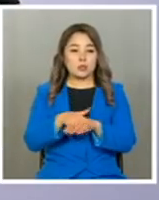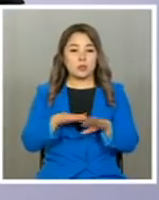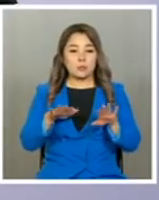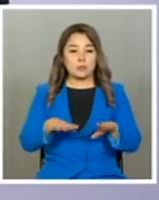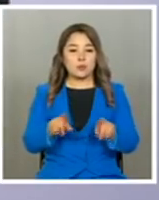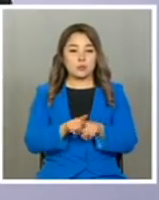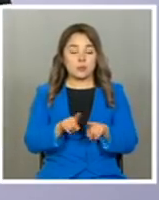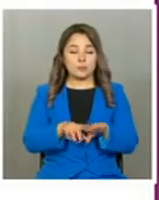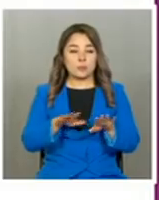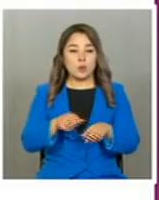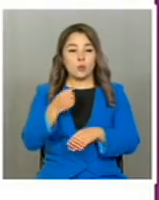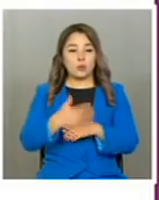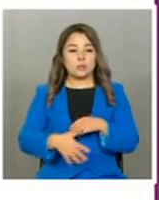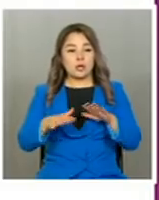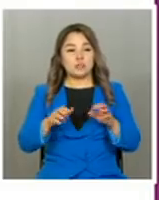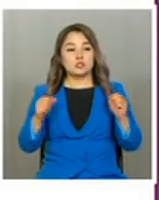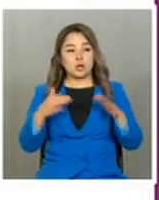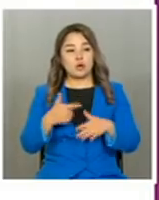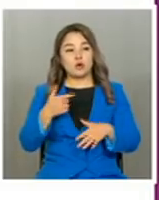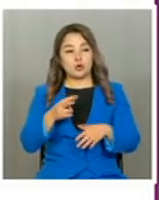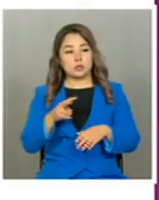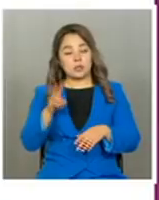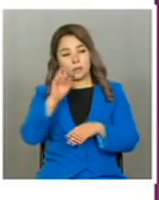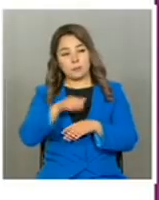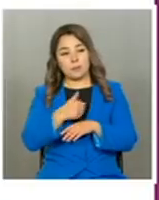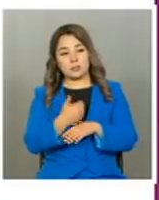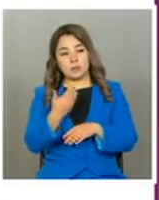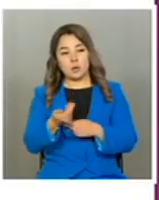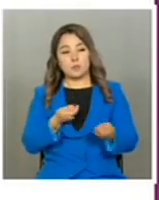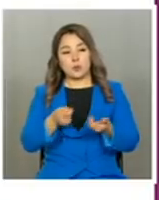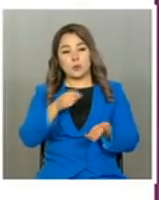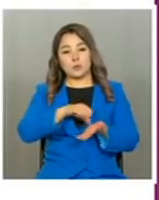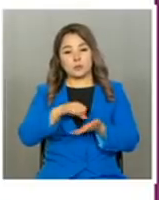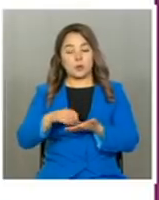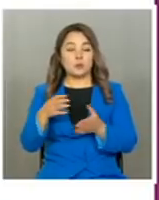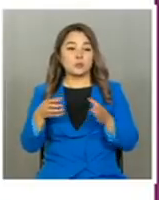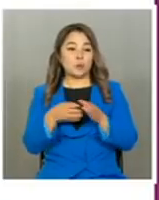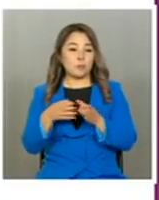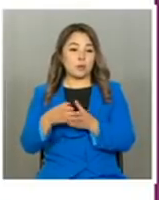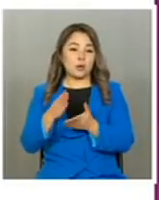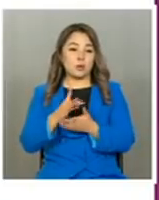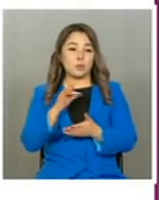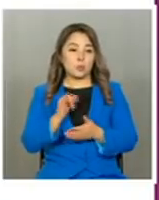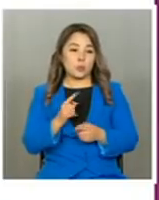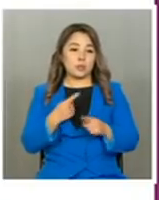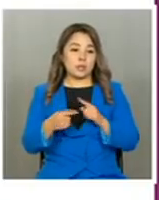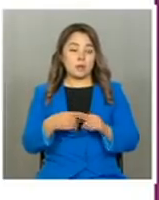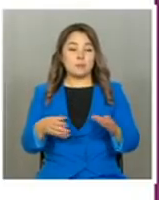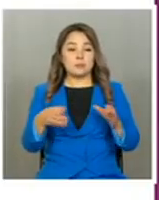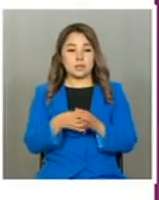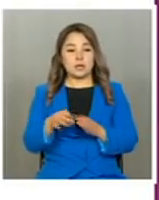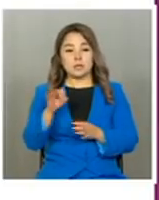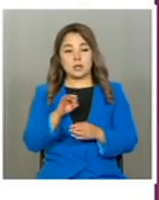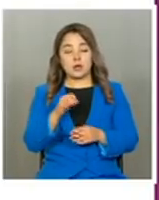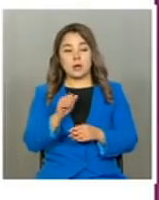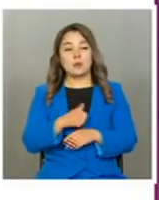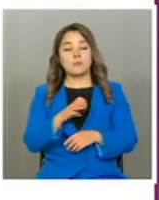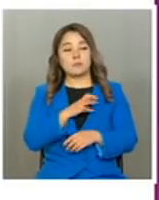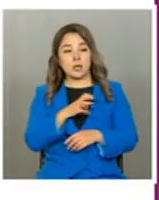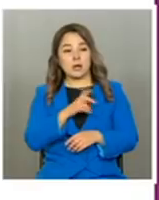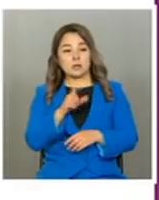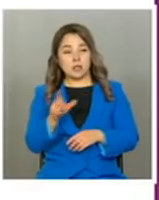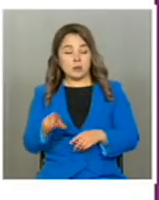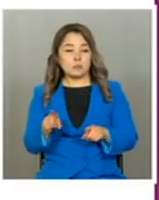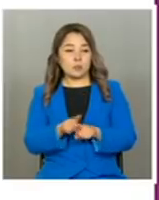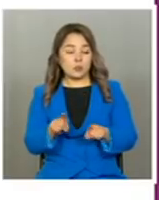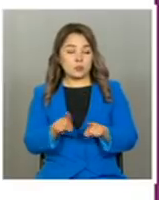ордасына жиналған. Ғұн империясының билеуші тобы ру тайпалық ақсүйектерден құрылды. Туысқандық